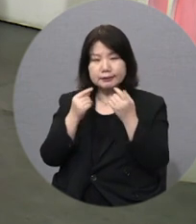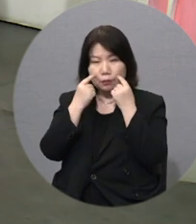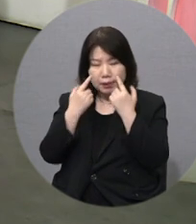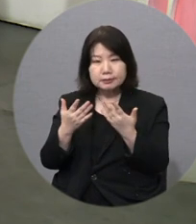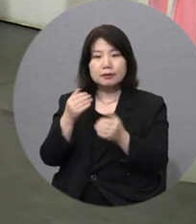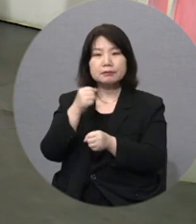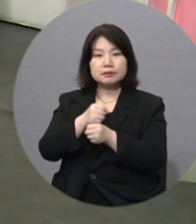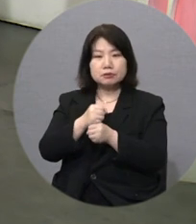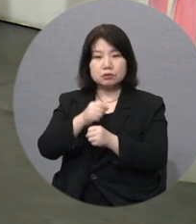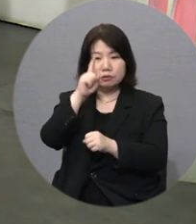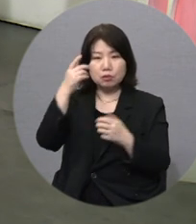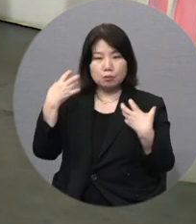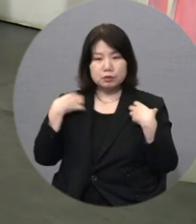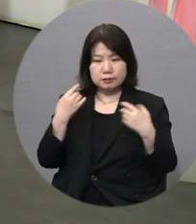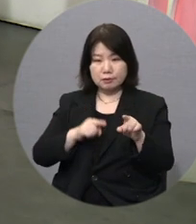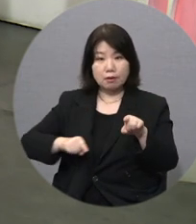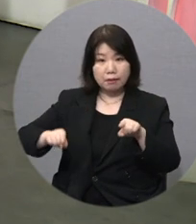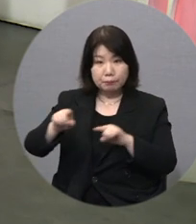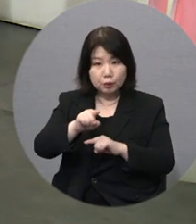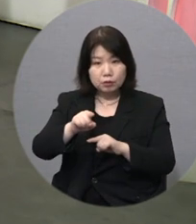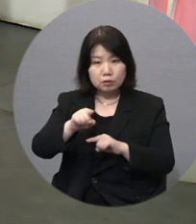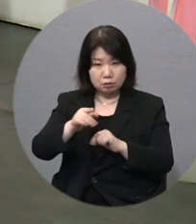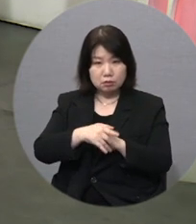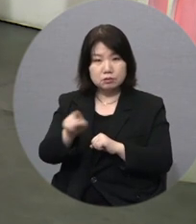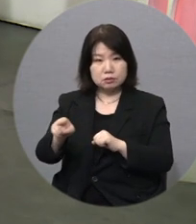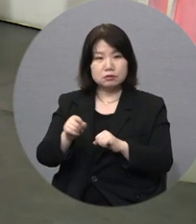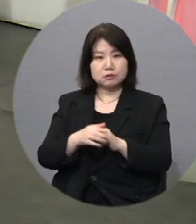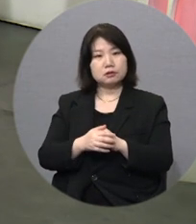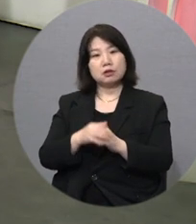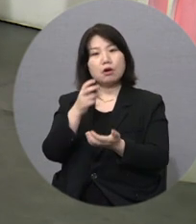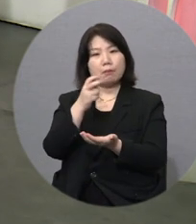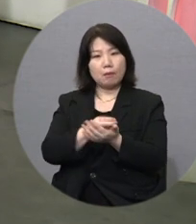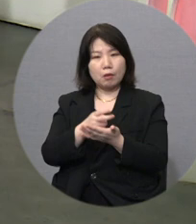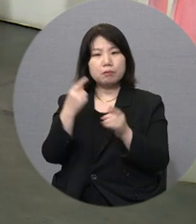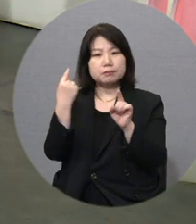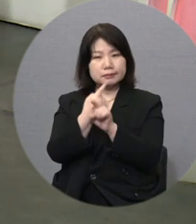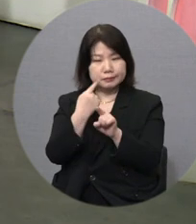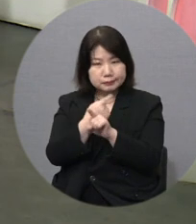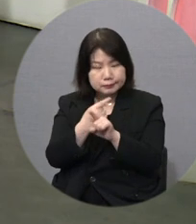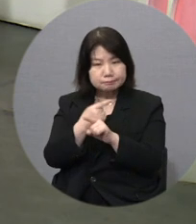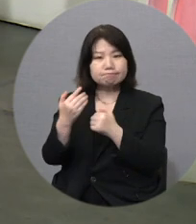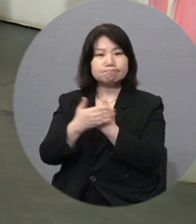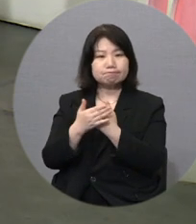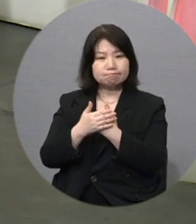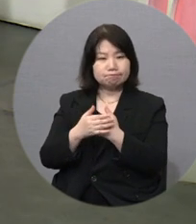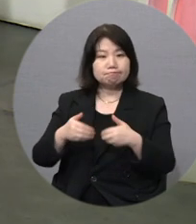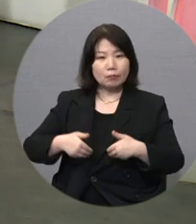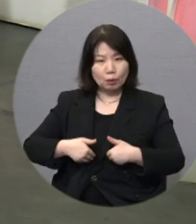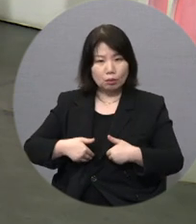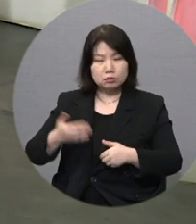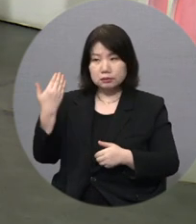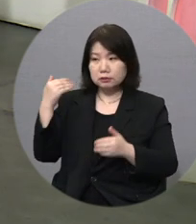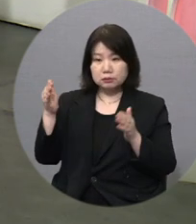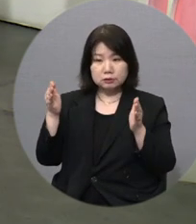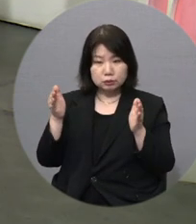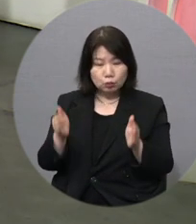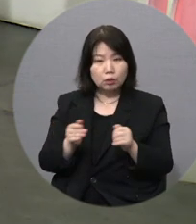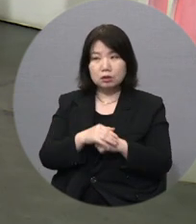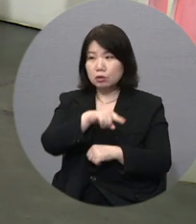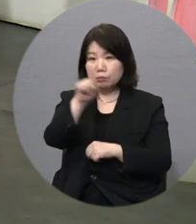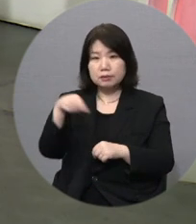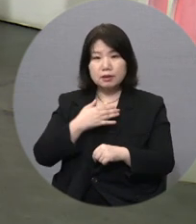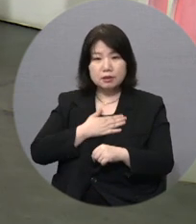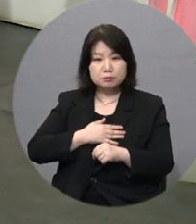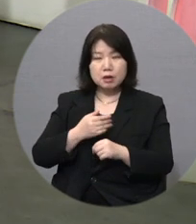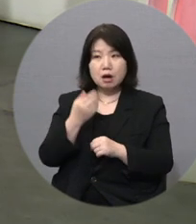좋겠습니다 정보도 앞당 서서 그렇게 해주시 고요 그동안을 선생님들도 아시겠지만